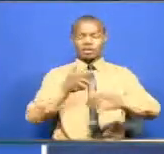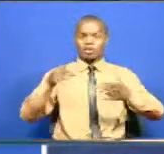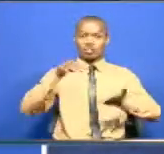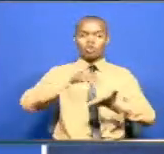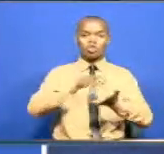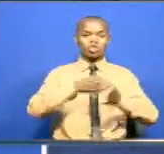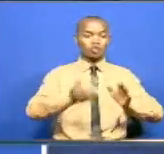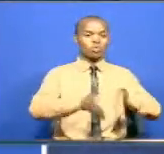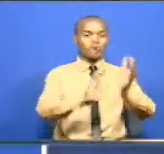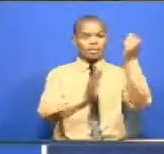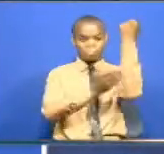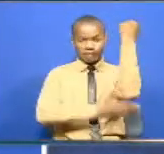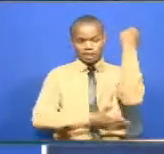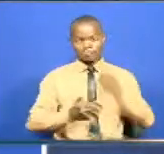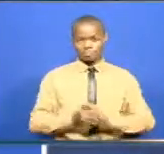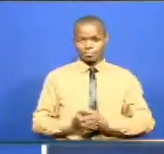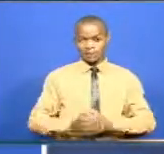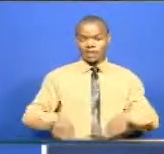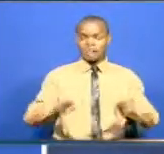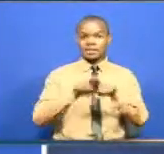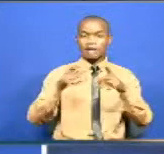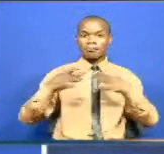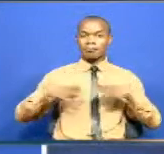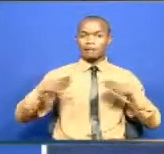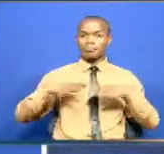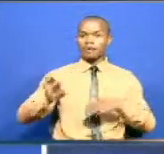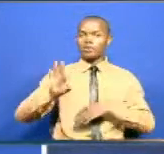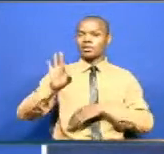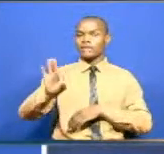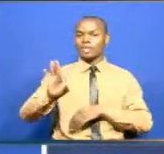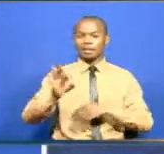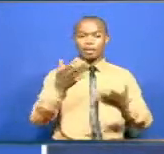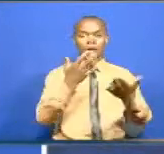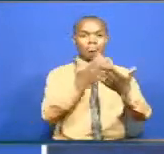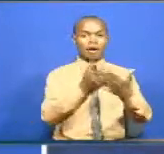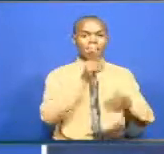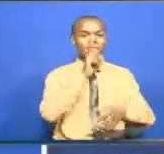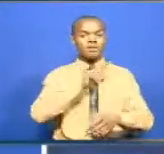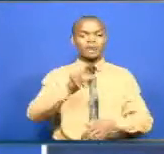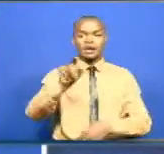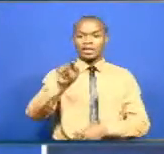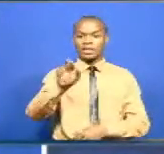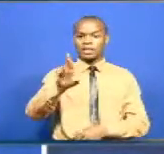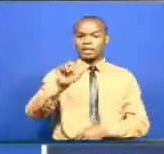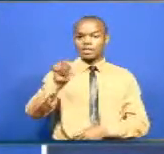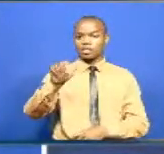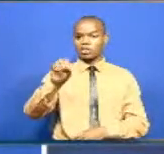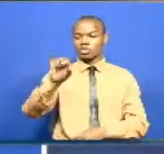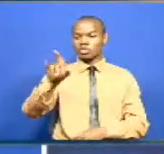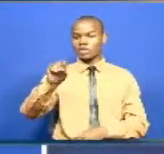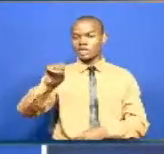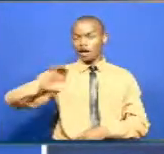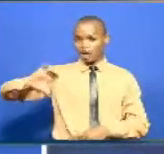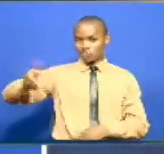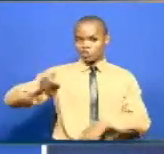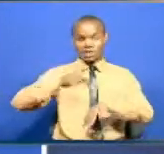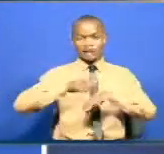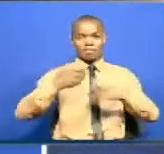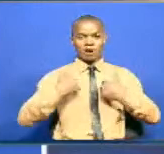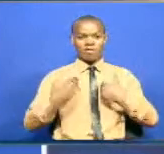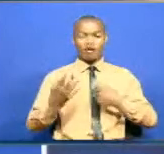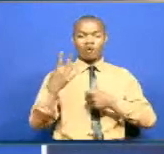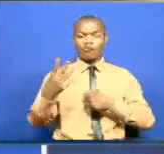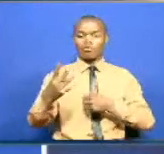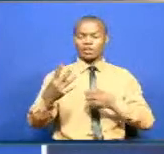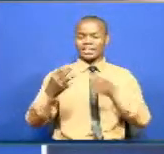barabara. Wakati huo huo, watu wengine watatu wametiwa nguvuni katika kaunti ya Trans Nzoia wakiwa na kilo 48 za